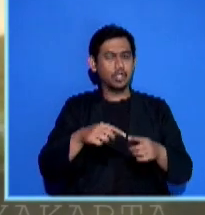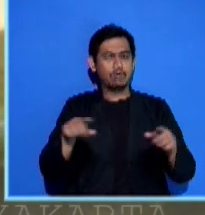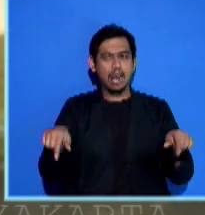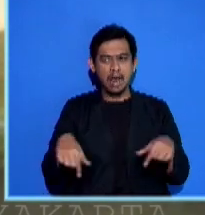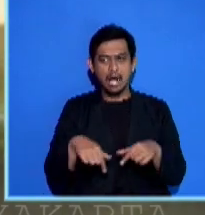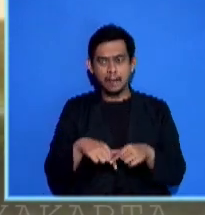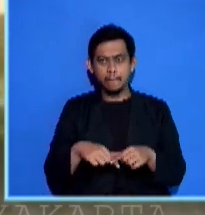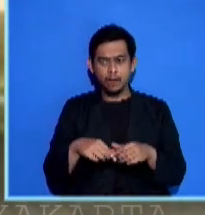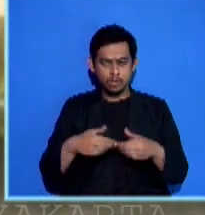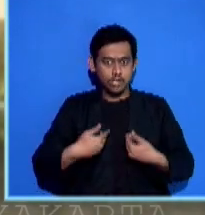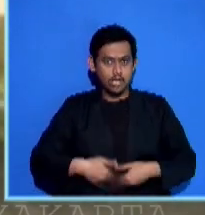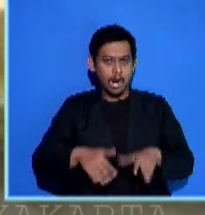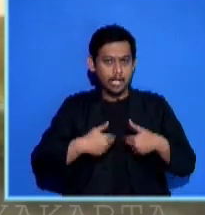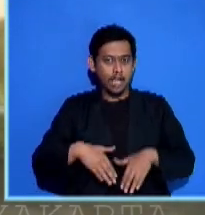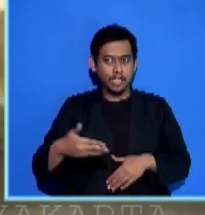indanben